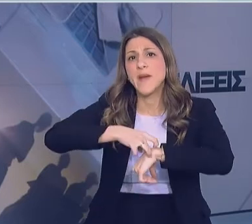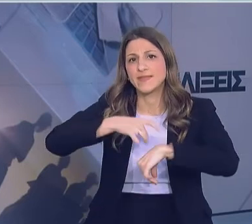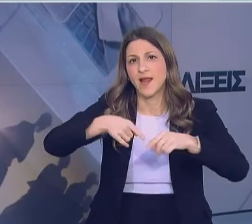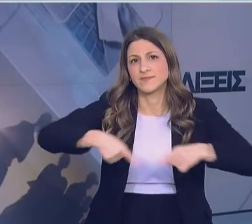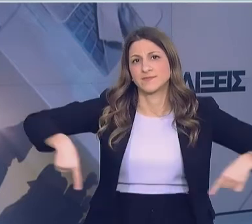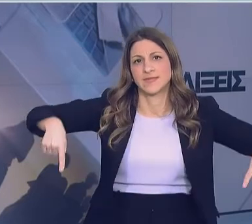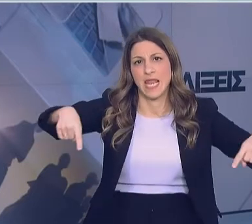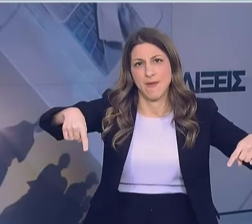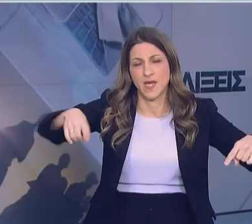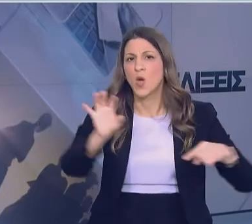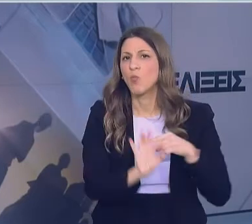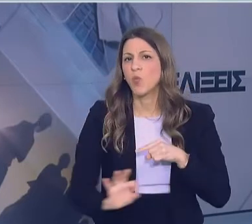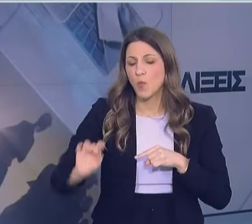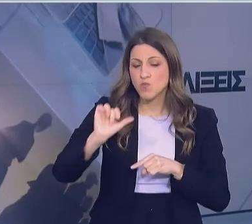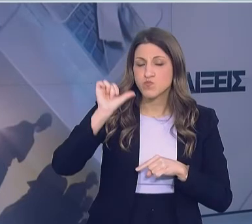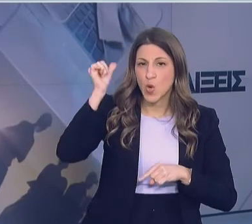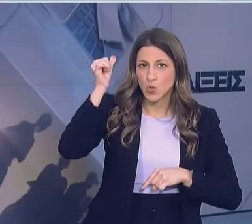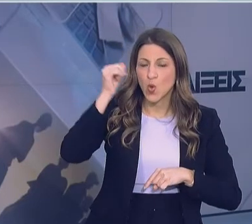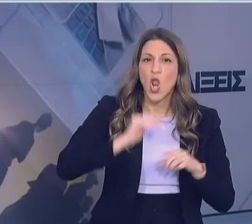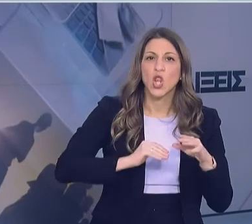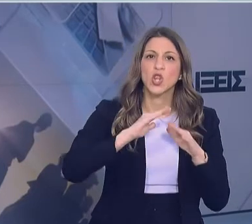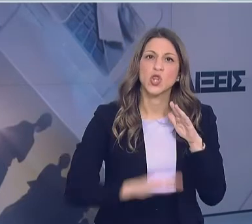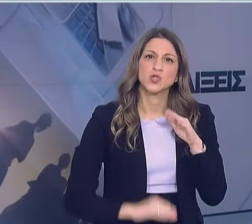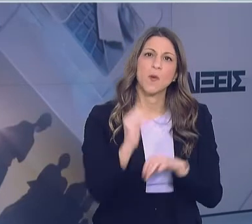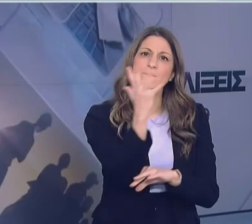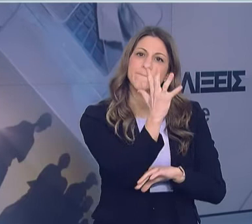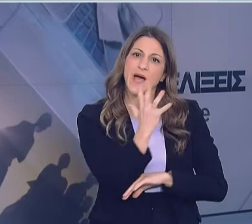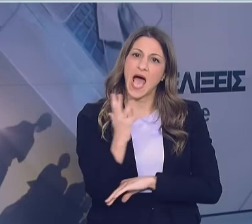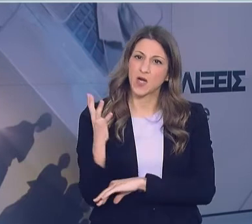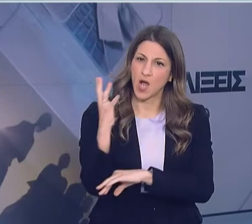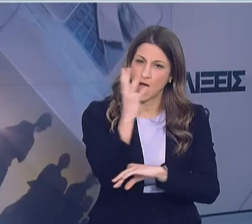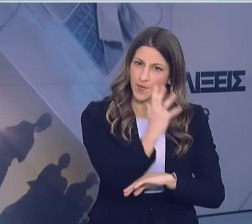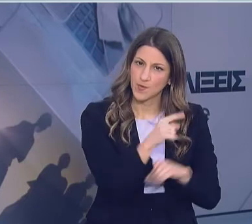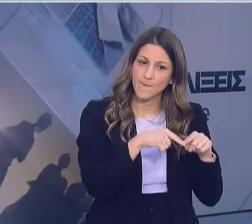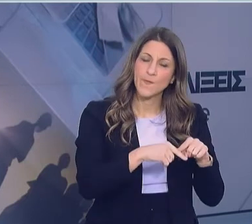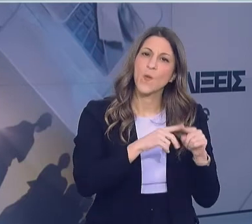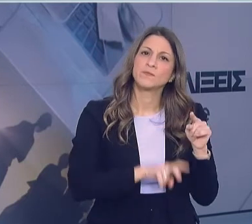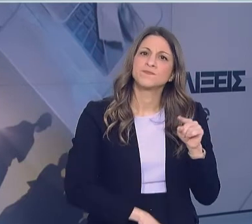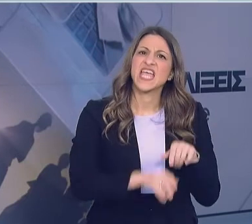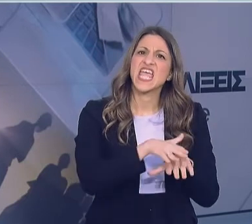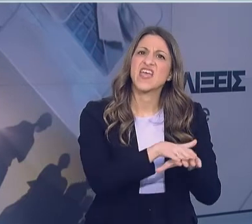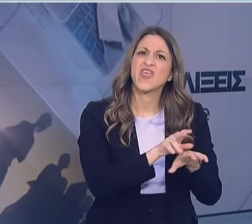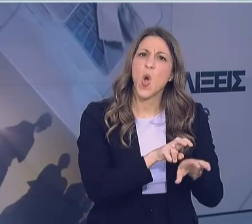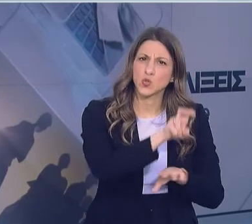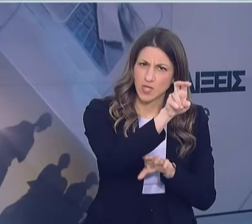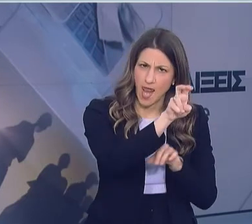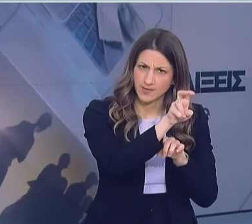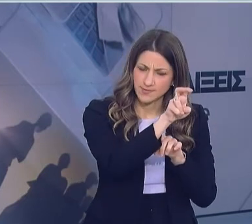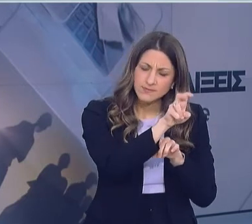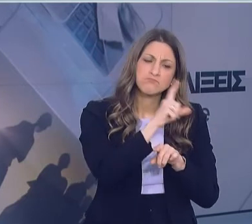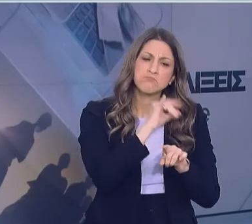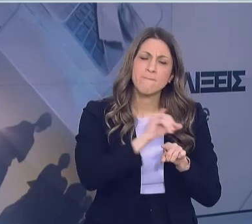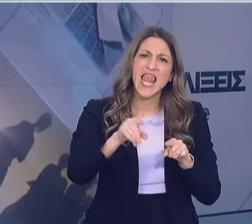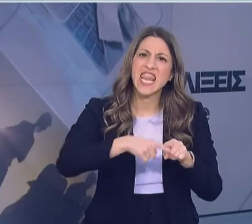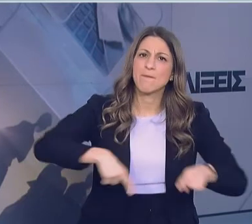2 περιοχές. Πρώτον, στην περιοχή Νότιο Πάρκο, οριζόμενο από την Ιχθυόσκαλα, Περιφερειακή Εθνική Οδό Πατρών Πύργου Νέο